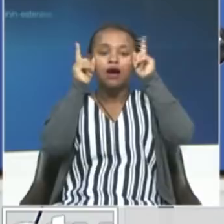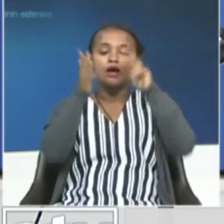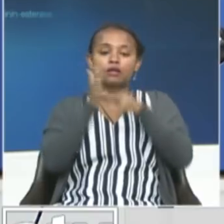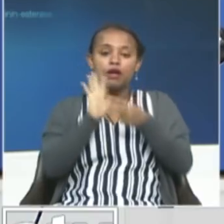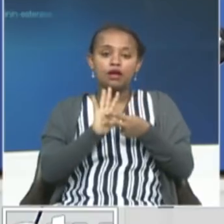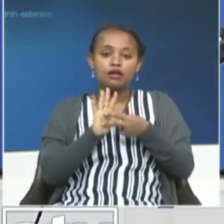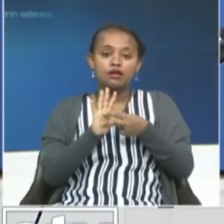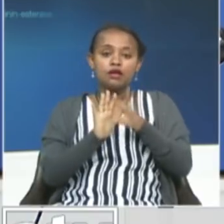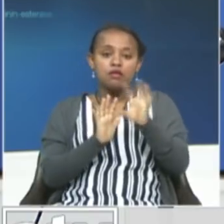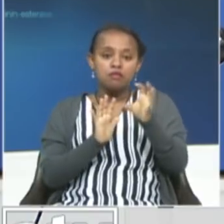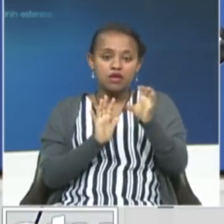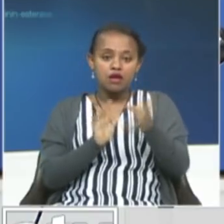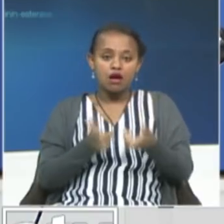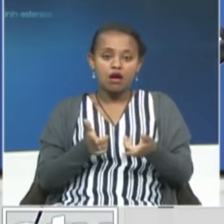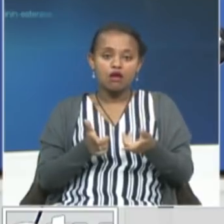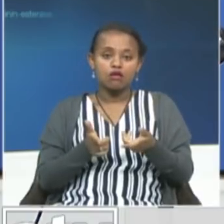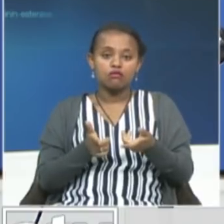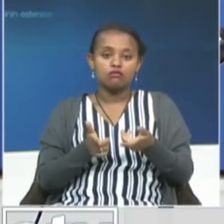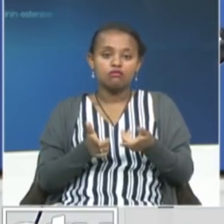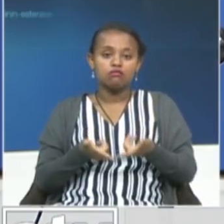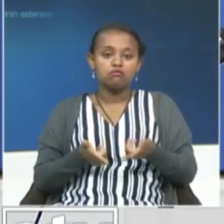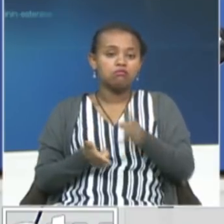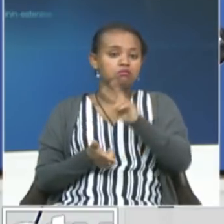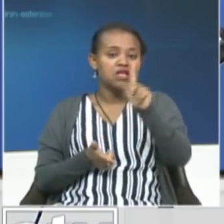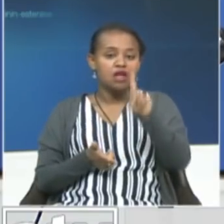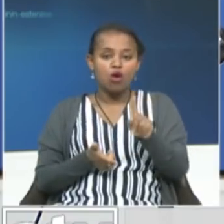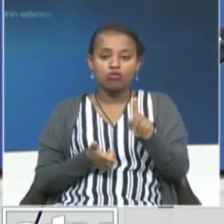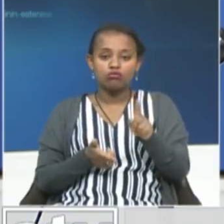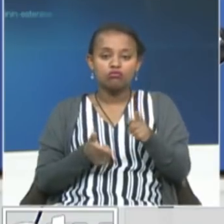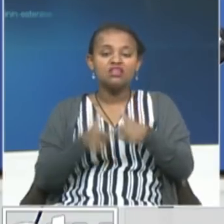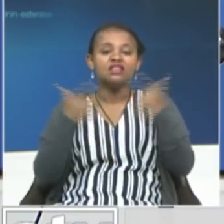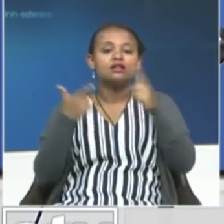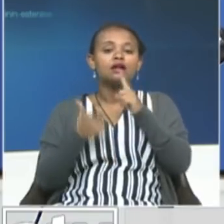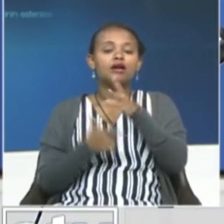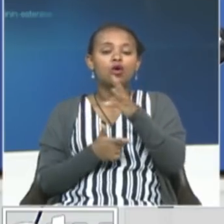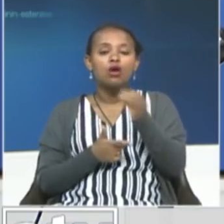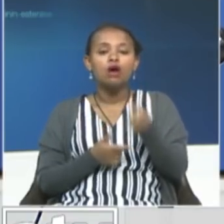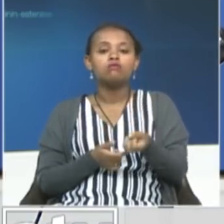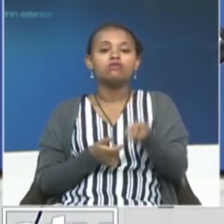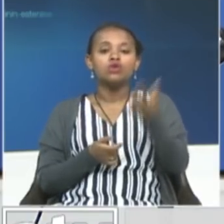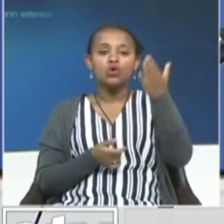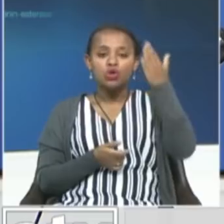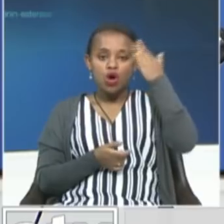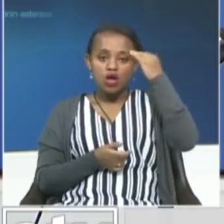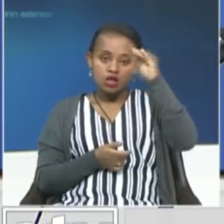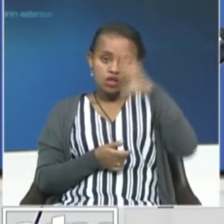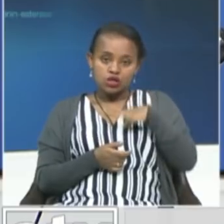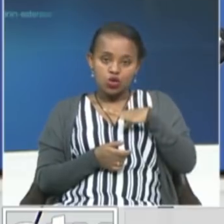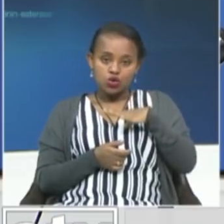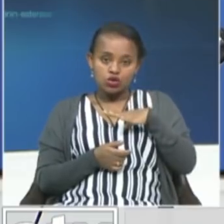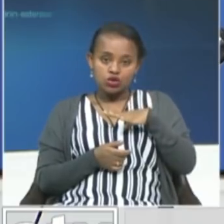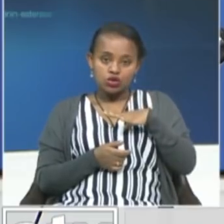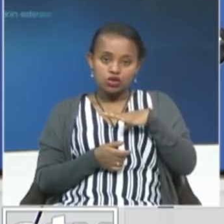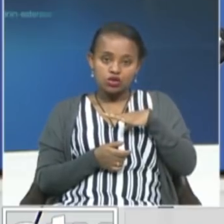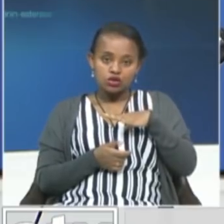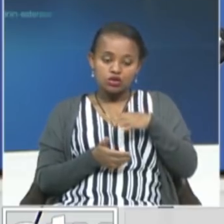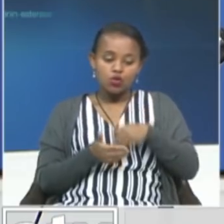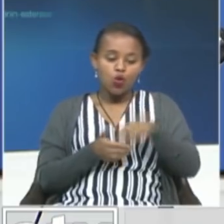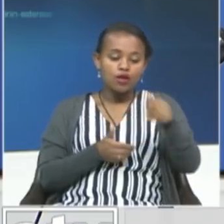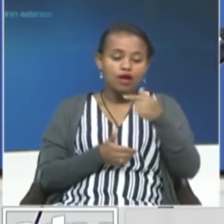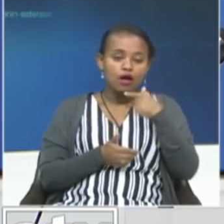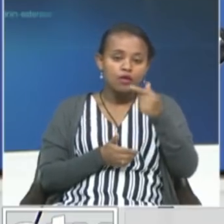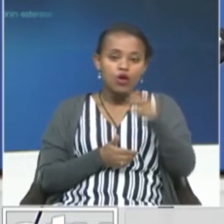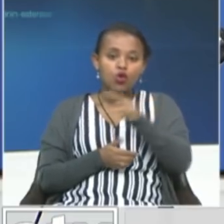በሚዲያ ያለው ሮል ትልቅ ነው። እሺ እና ብዙ ታዋቂ ሰዎች ወጣ ብለው ስፔሻሊ ወደ ምስራቁ ያሉትን